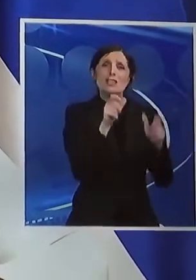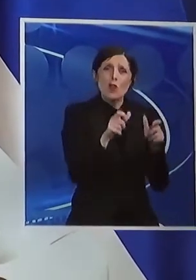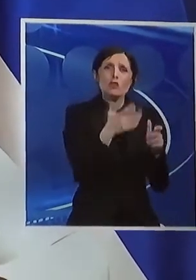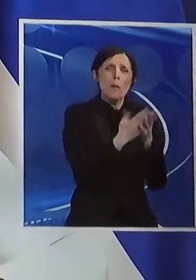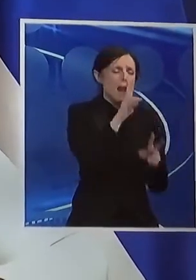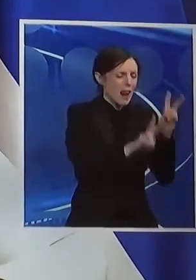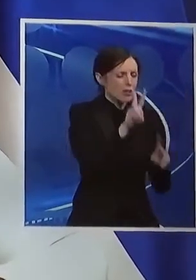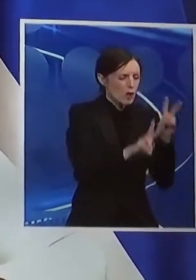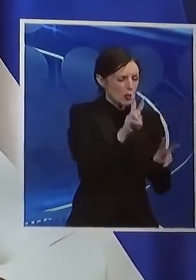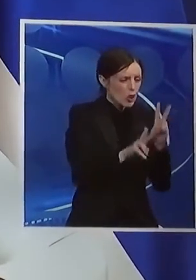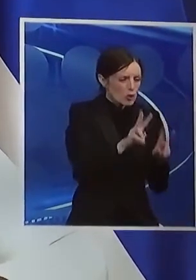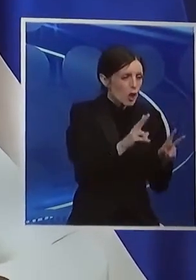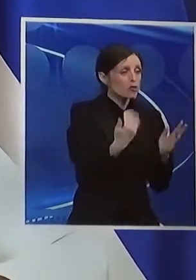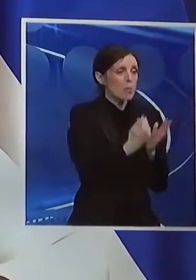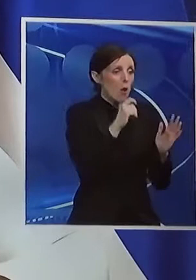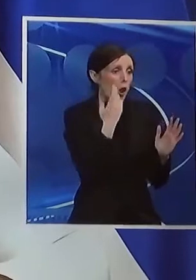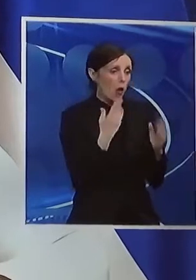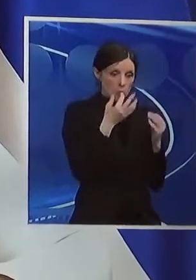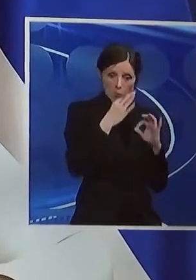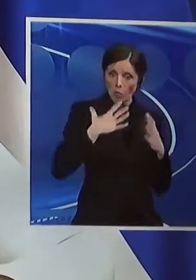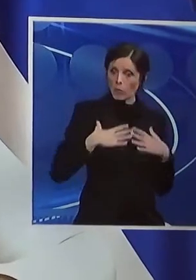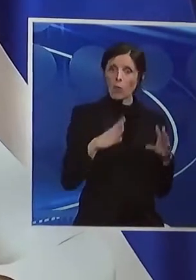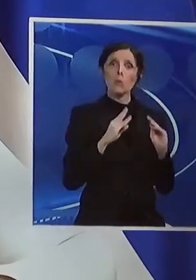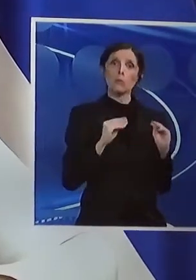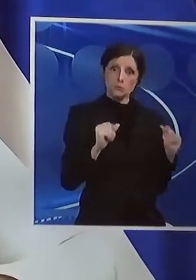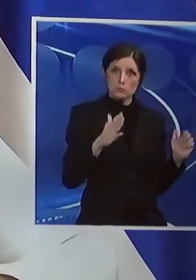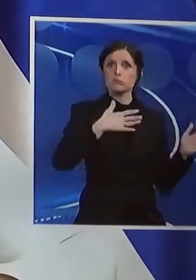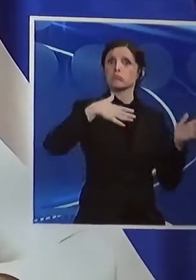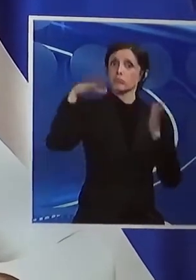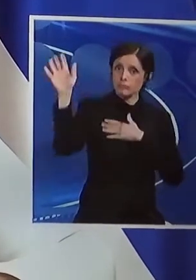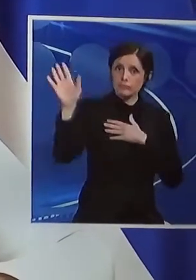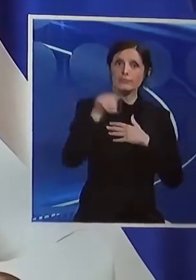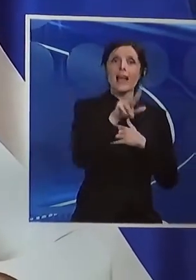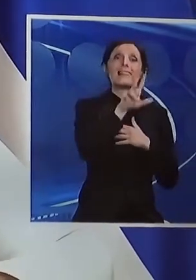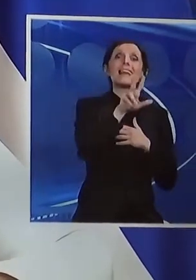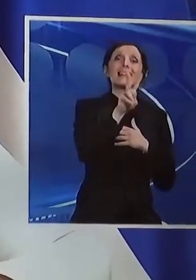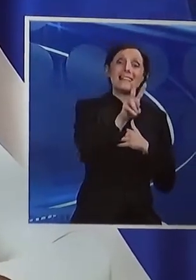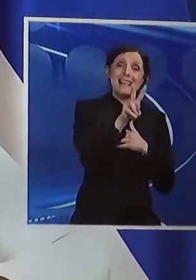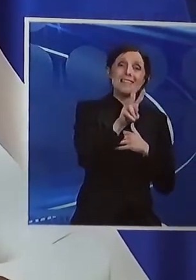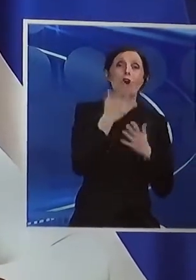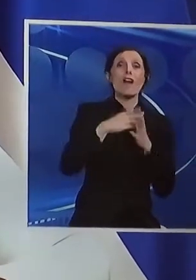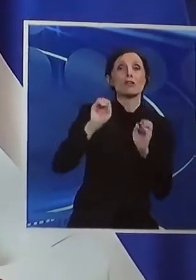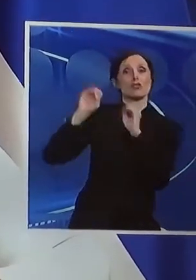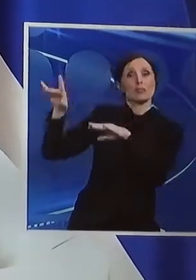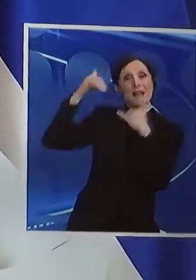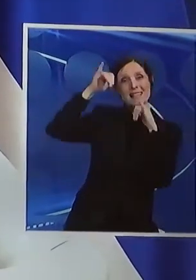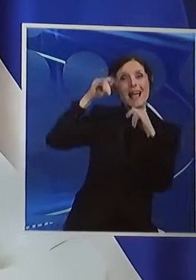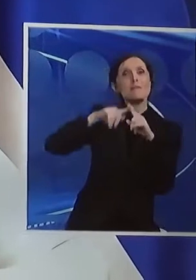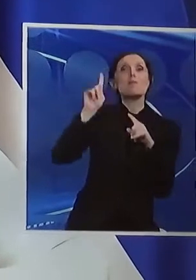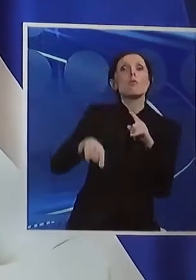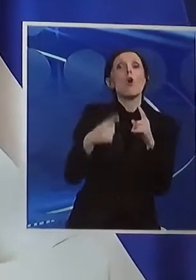infekcije, od toga je njih 32 smešteno na sajmu i čeka drugi negativan nalaz, dok